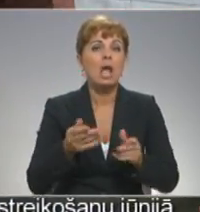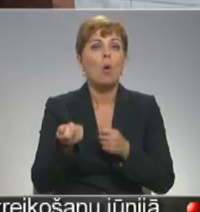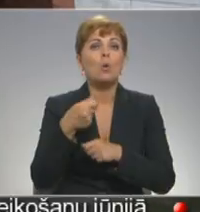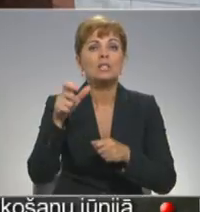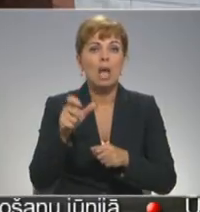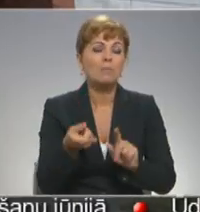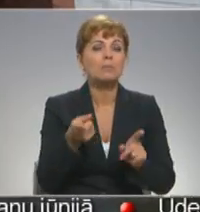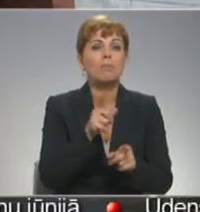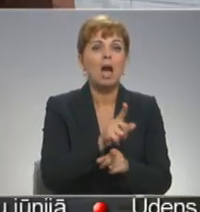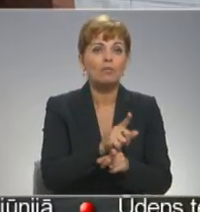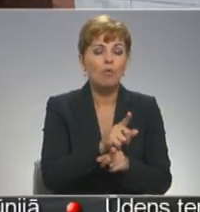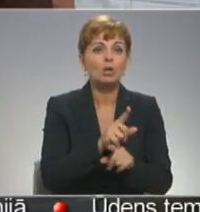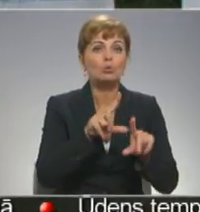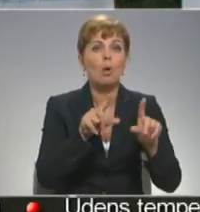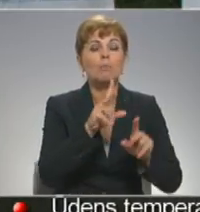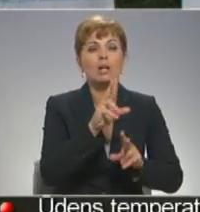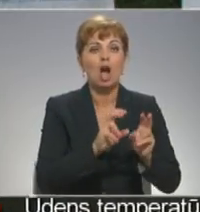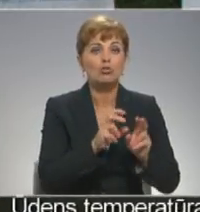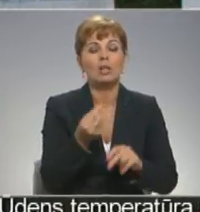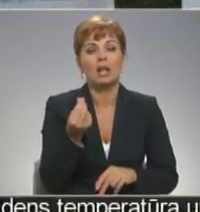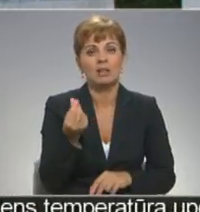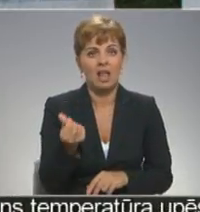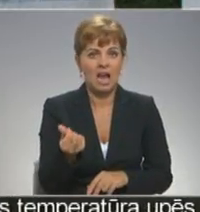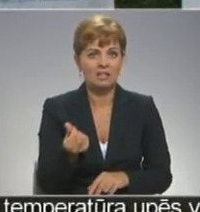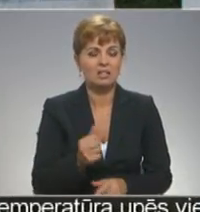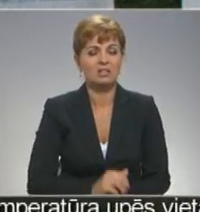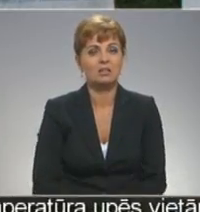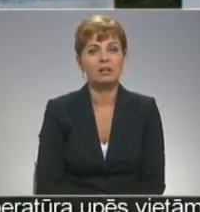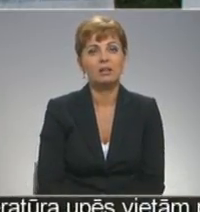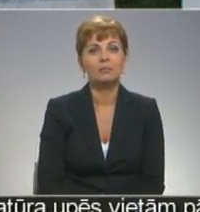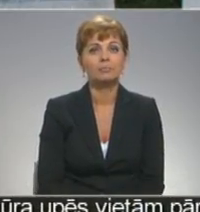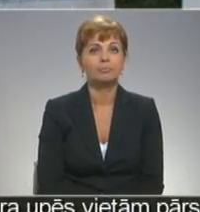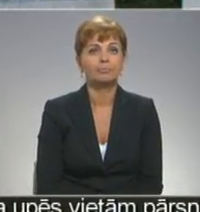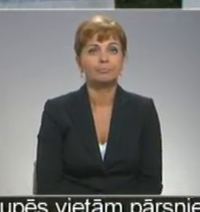par ražotni, ir niecīgas. Karina Kitina, Andrejs Mažāns, Latgales reģionālā televīzija.